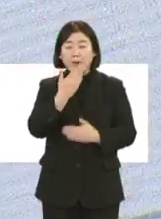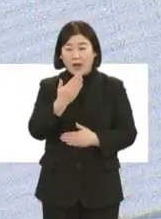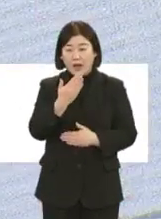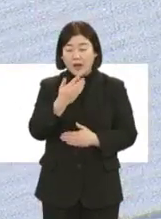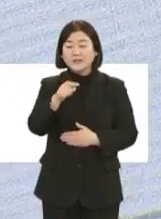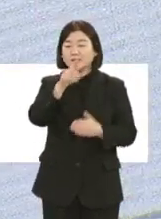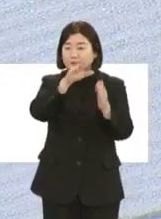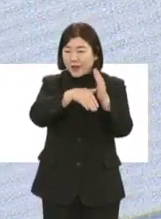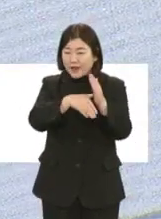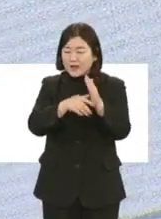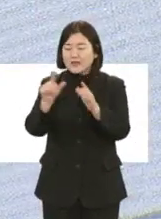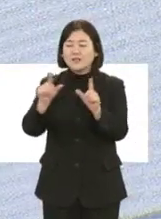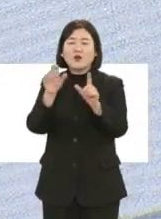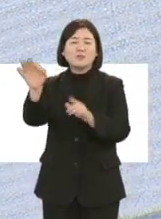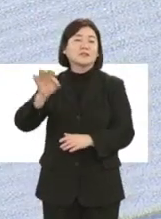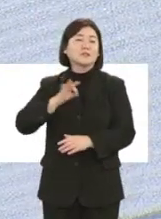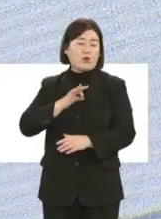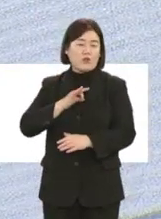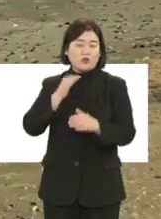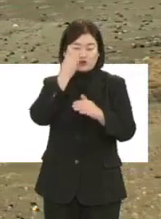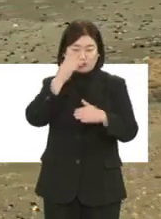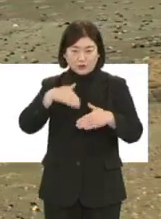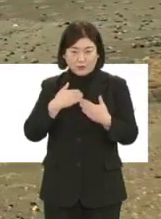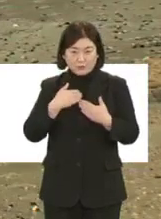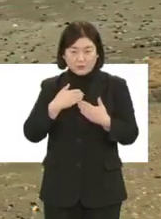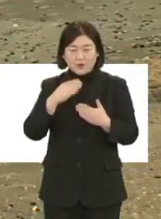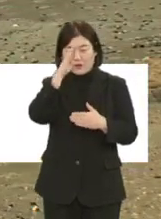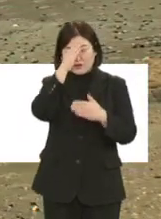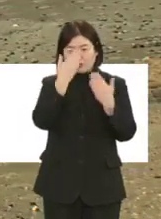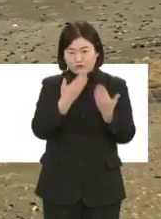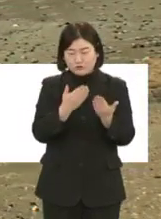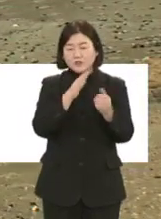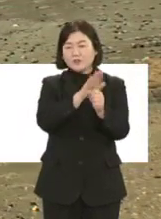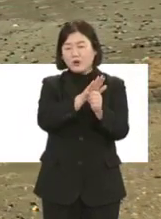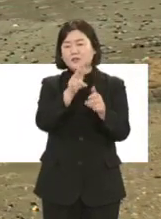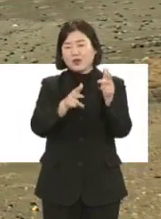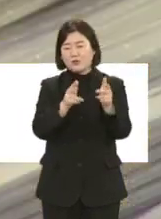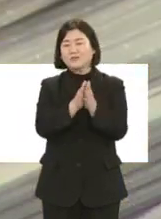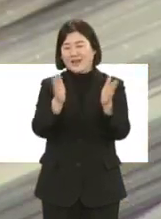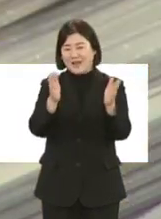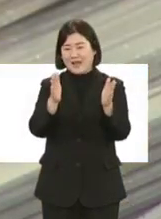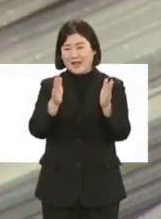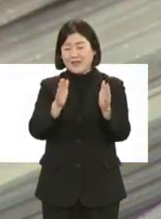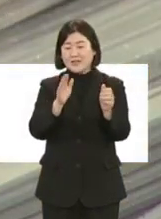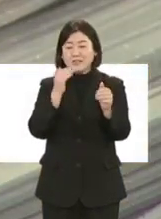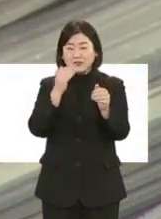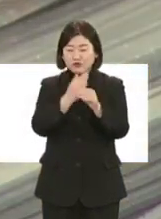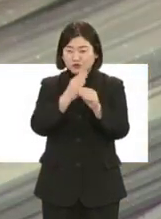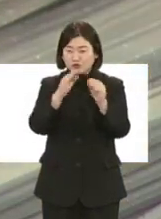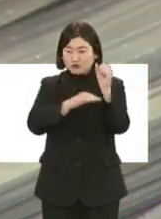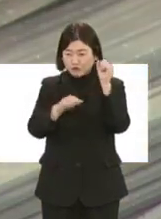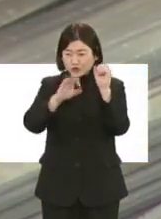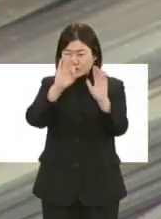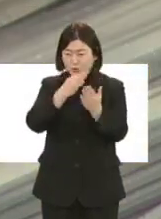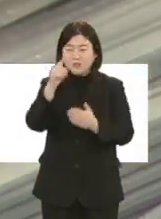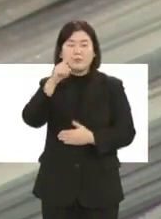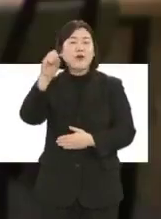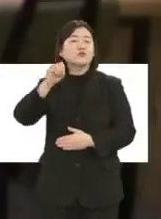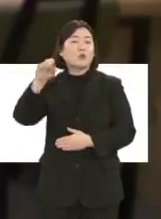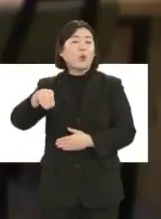해당 기간 생활비를 지원하는 충남형 유급병과 지원사업을 실시합니다 지원대상은 기준 중위소득